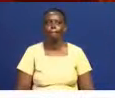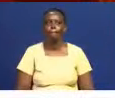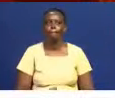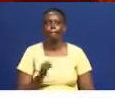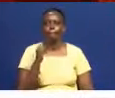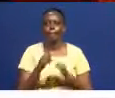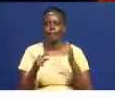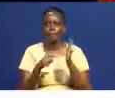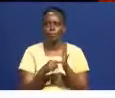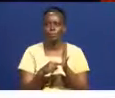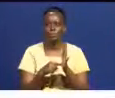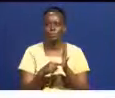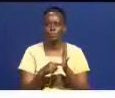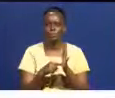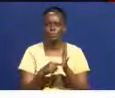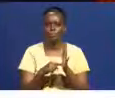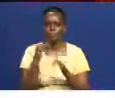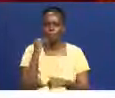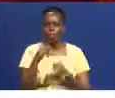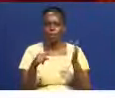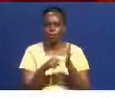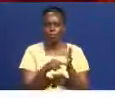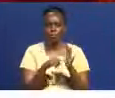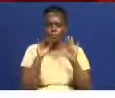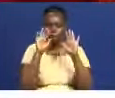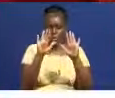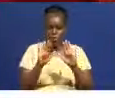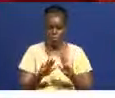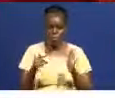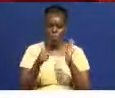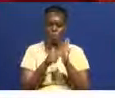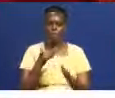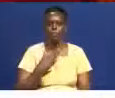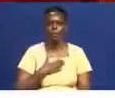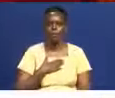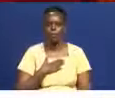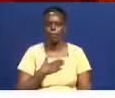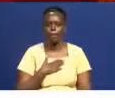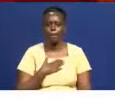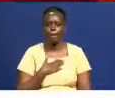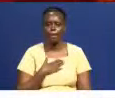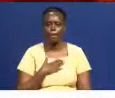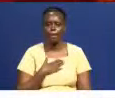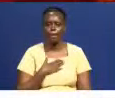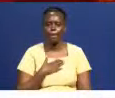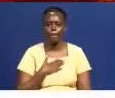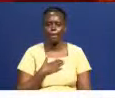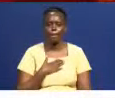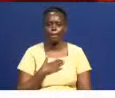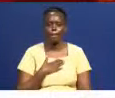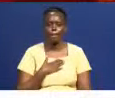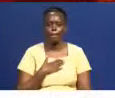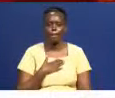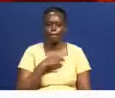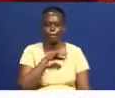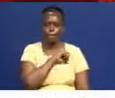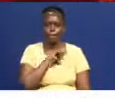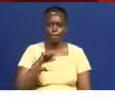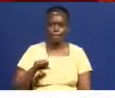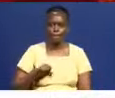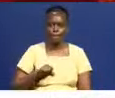La mwisho lakini la mwisho na muhimu zaidi ni kwamba sisi kama wabunge wa